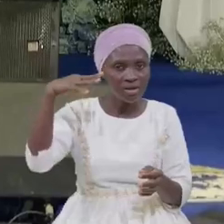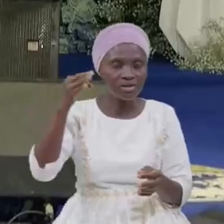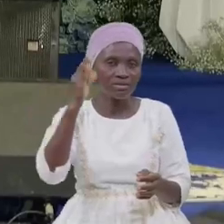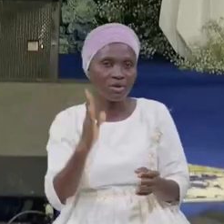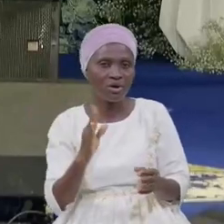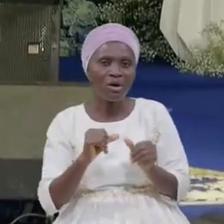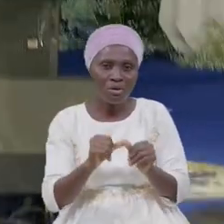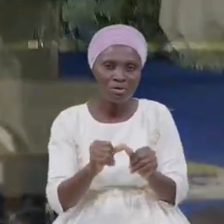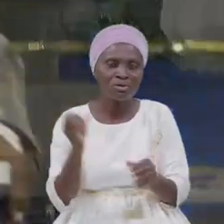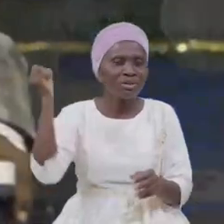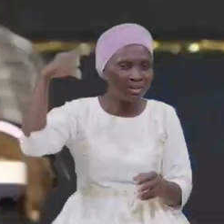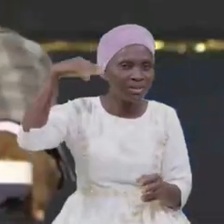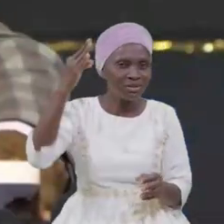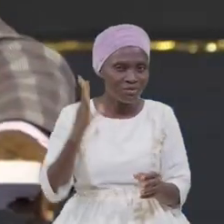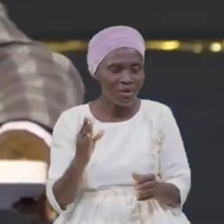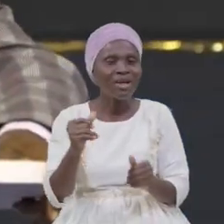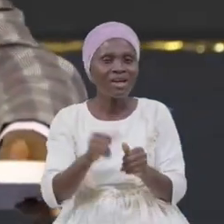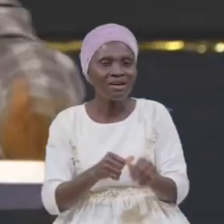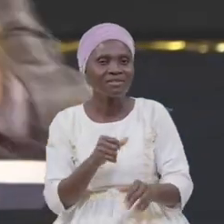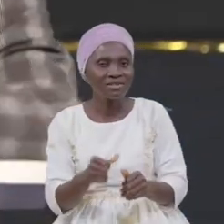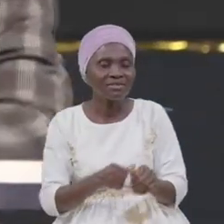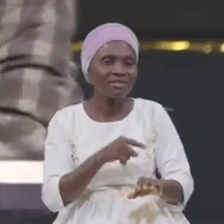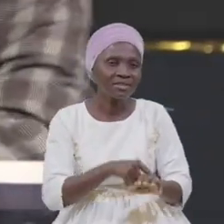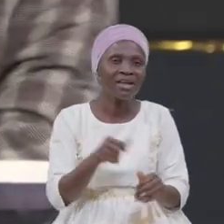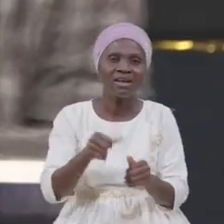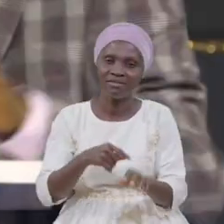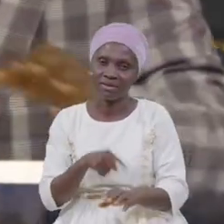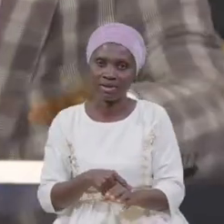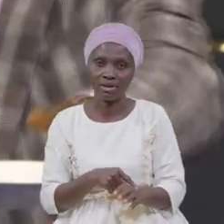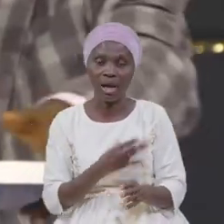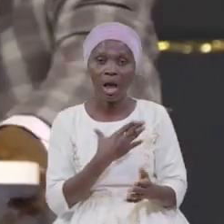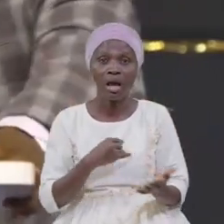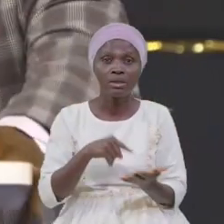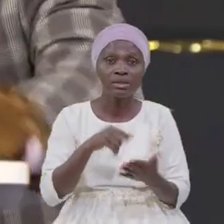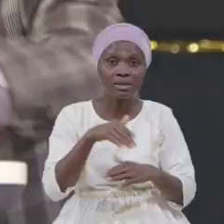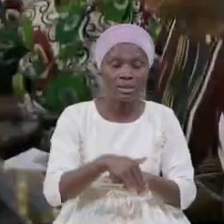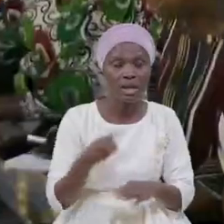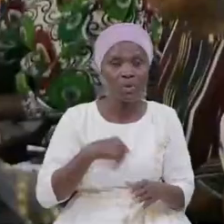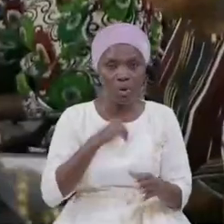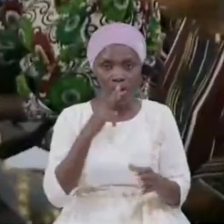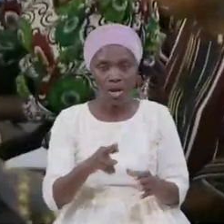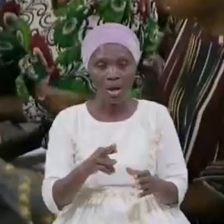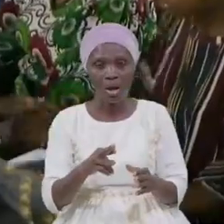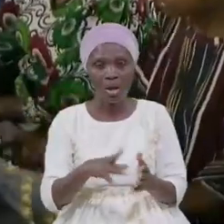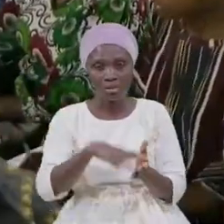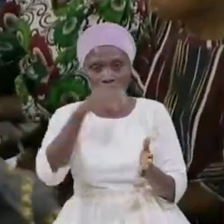Dieu à tout moment. Et ce soir, nous considérons le message